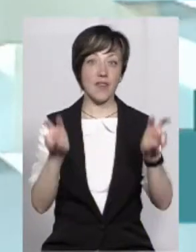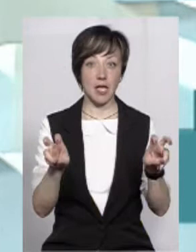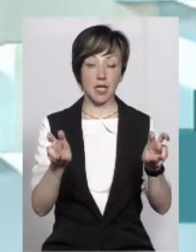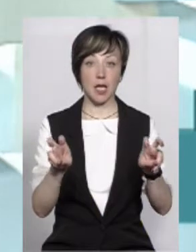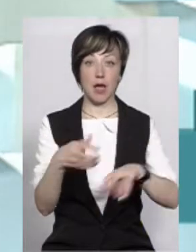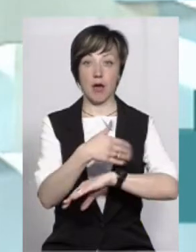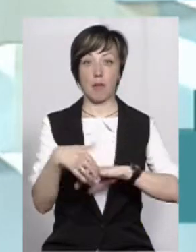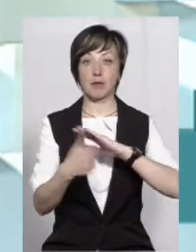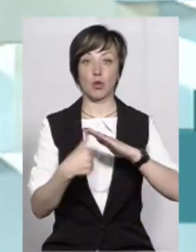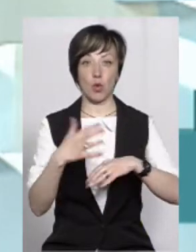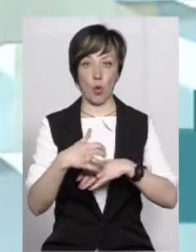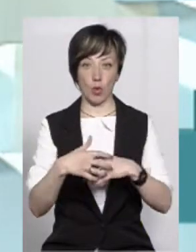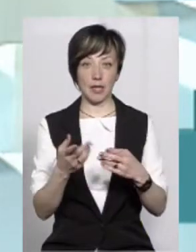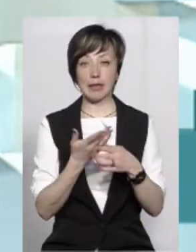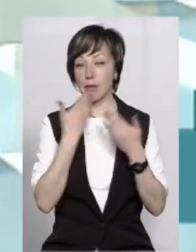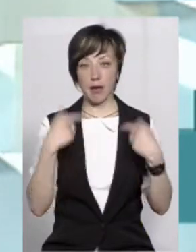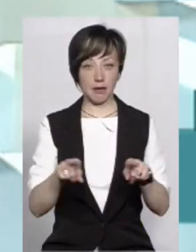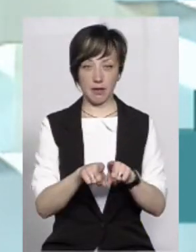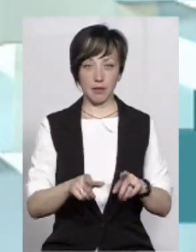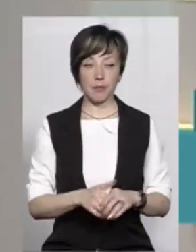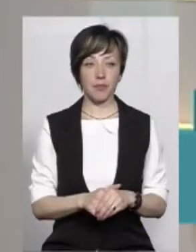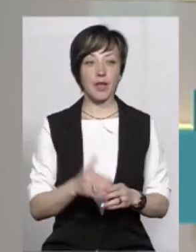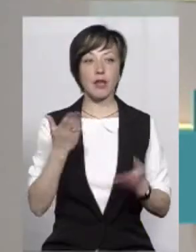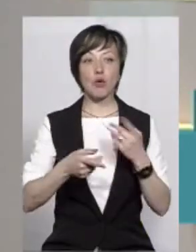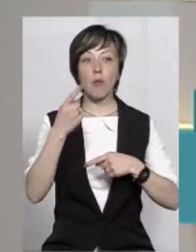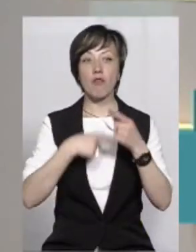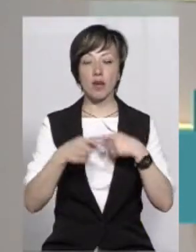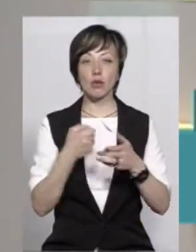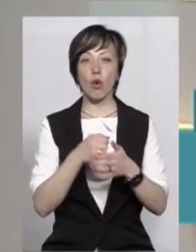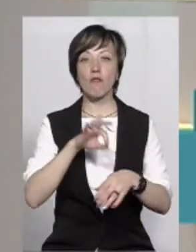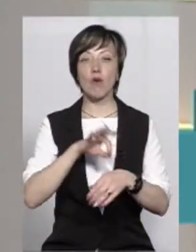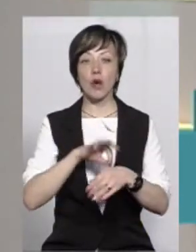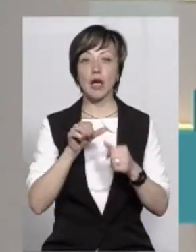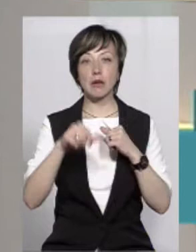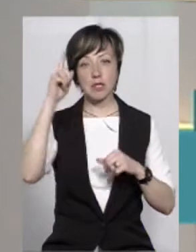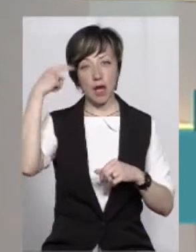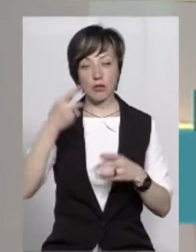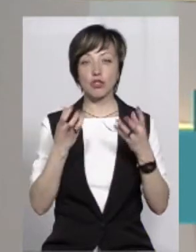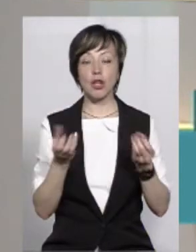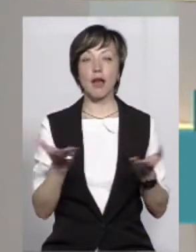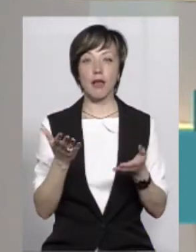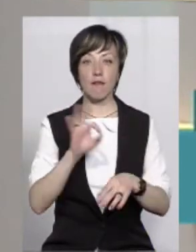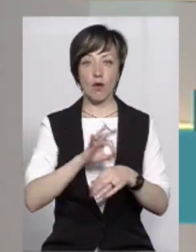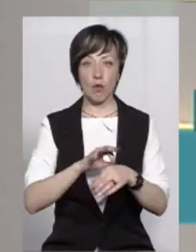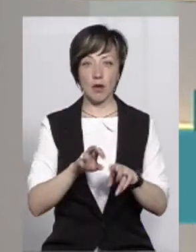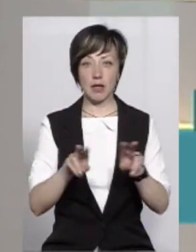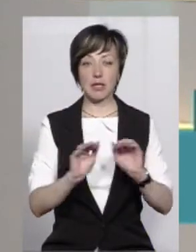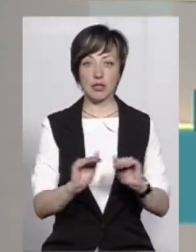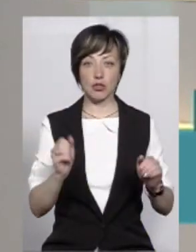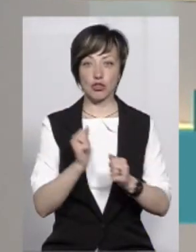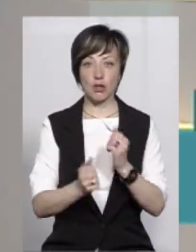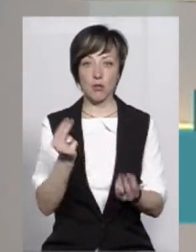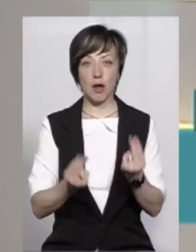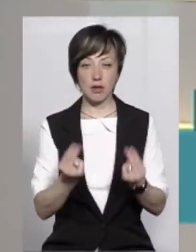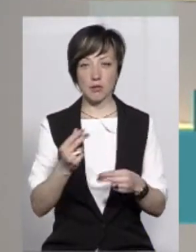вид, безпритульні коти. Нема таких. Якщо повернемося до хвороб, то крім сказу, які ще хвороби можуть? Діти